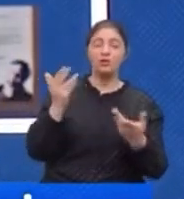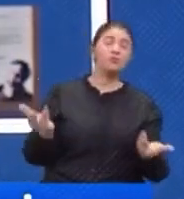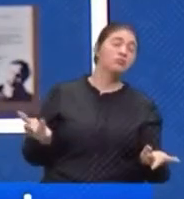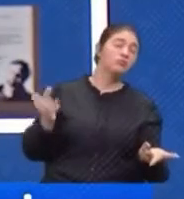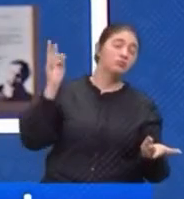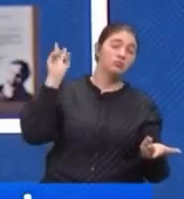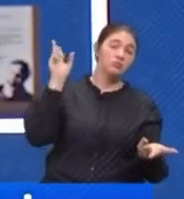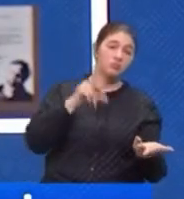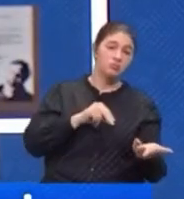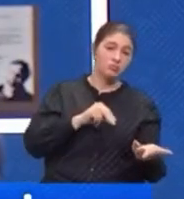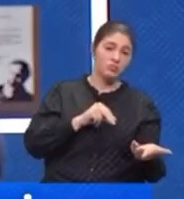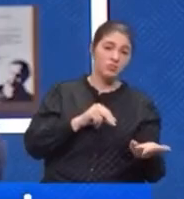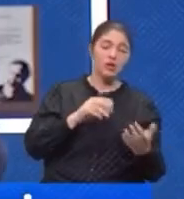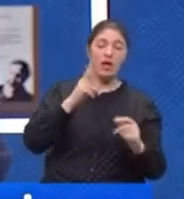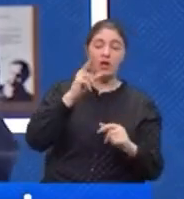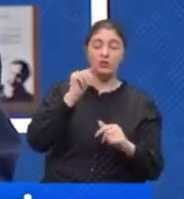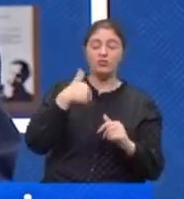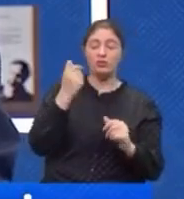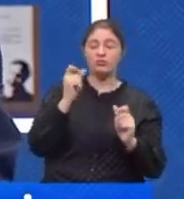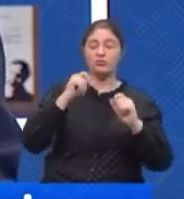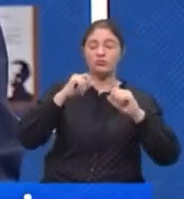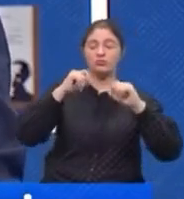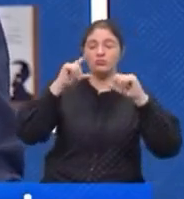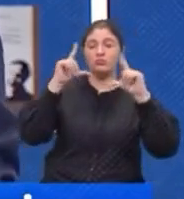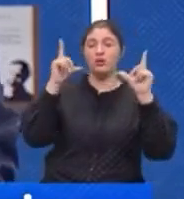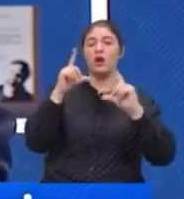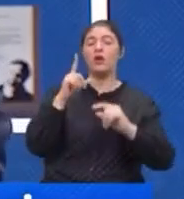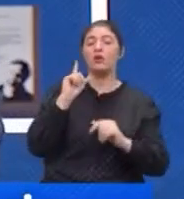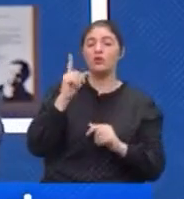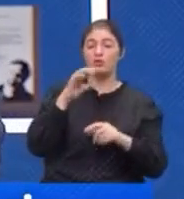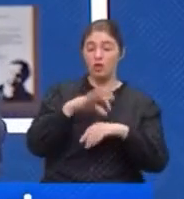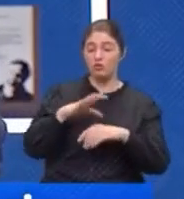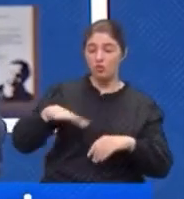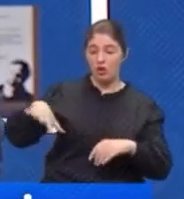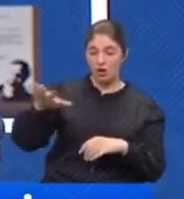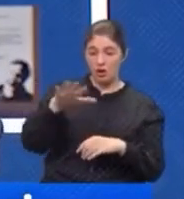yatıyor. 2 gün sonra uyanıyor. Doktorları